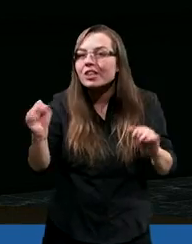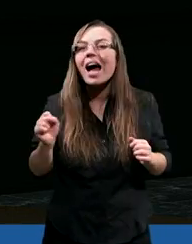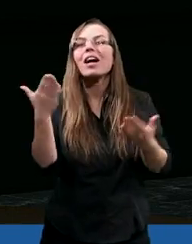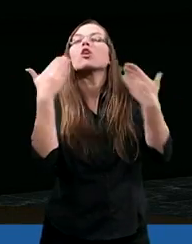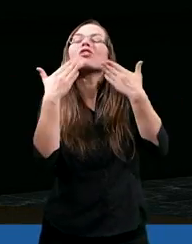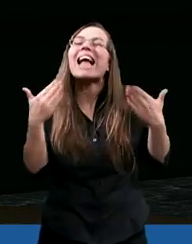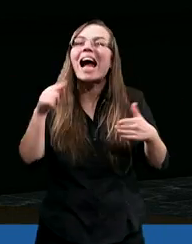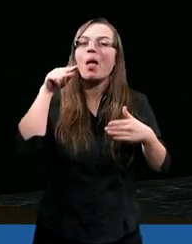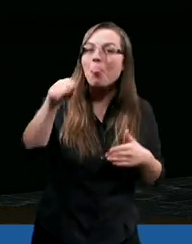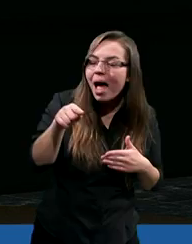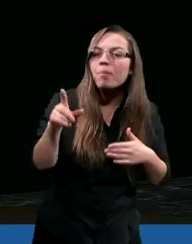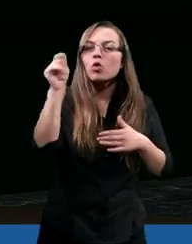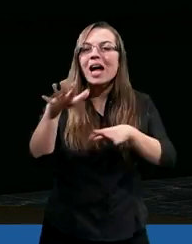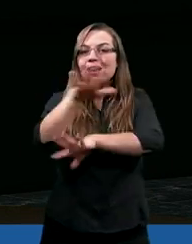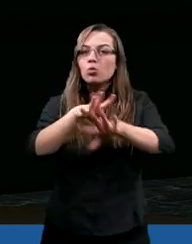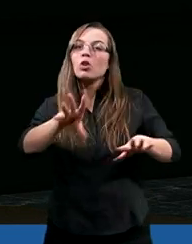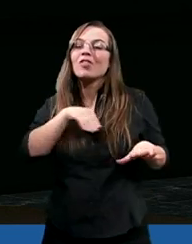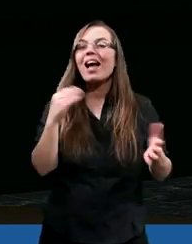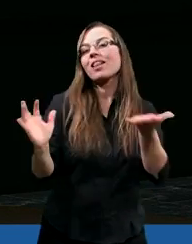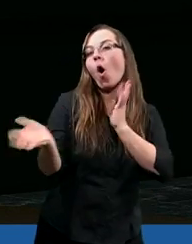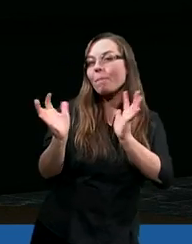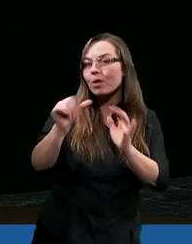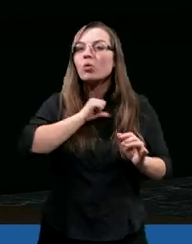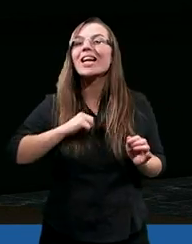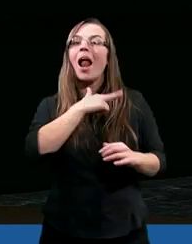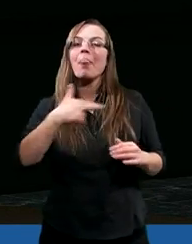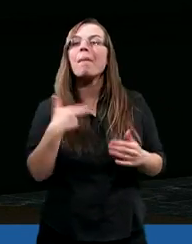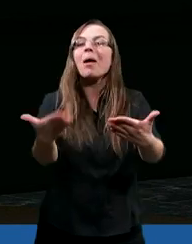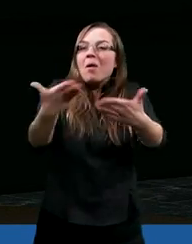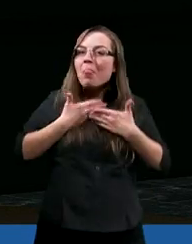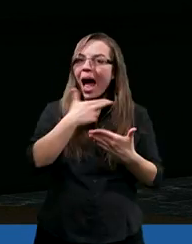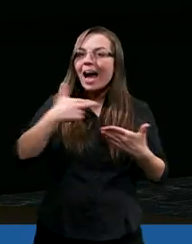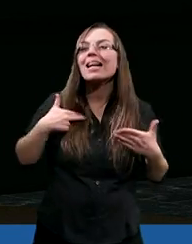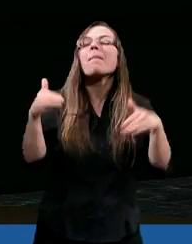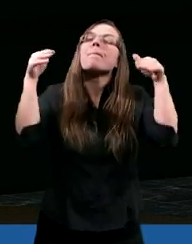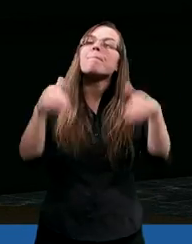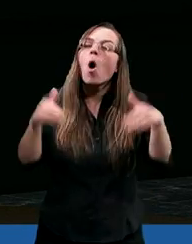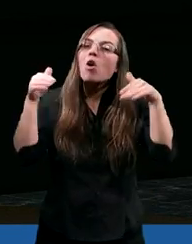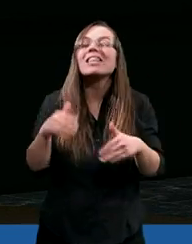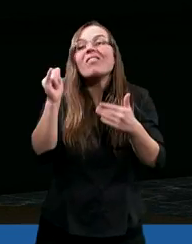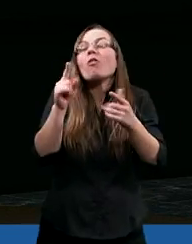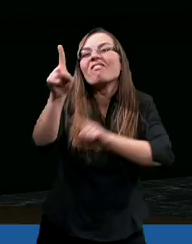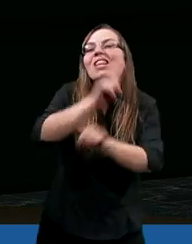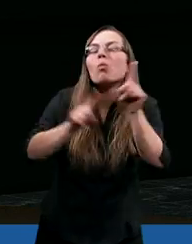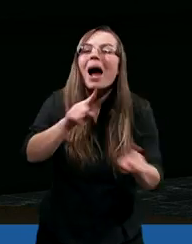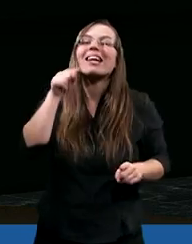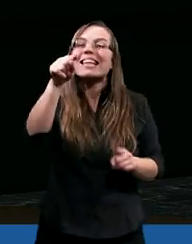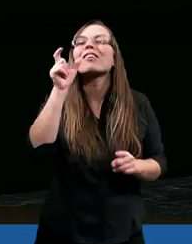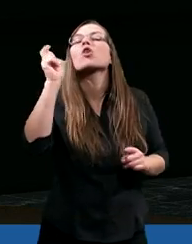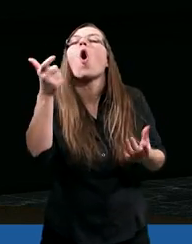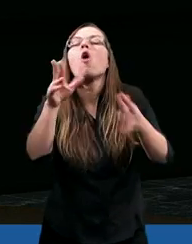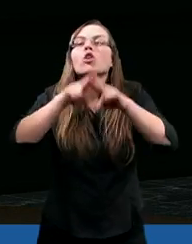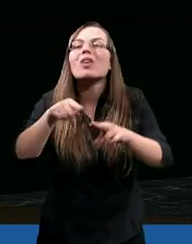dzięki temu, że Duch Święty opiekuje się nami i daje nam możliwość wytłumaczenia tego, co